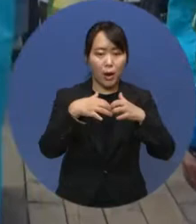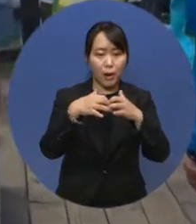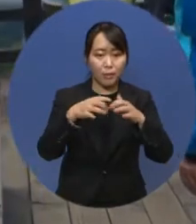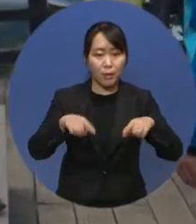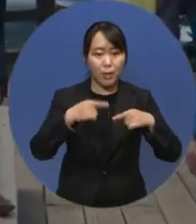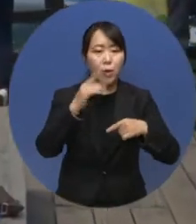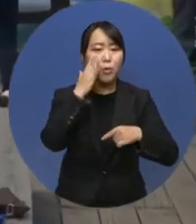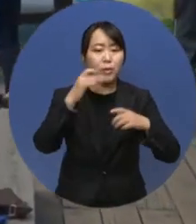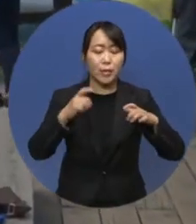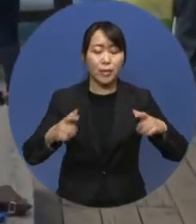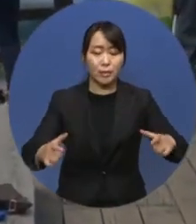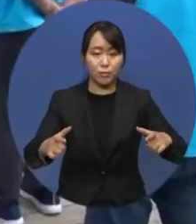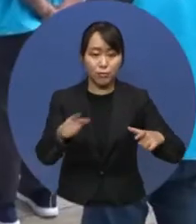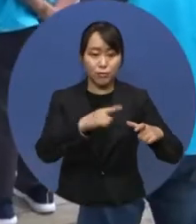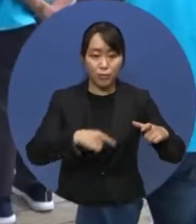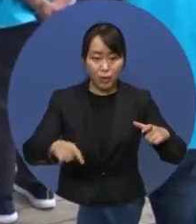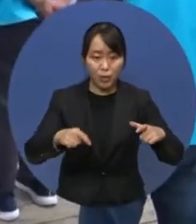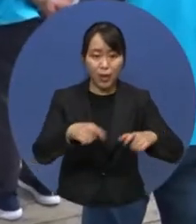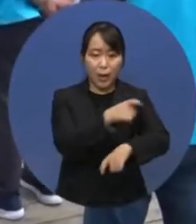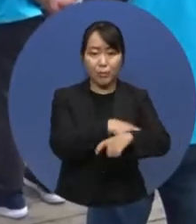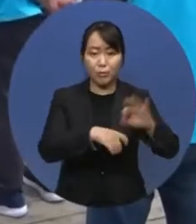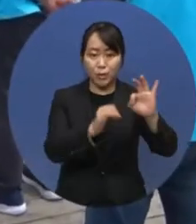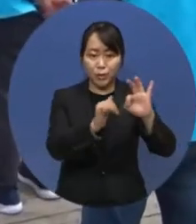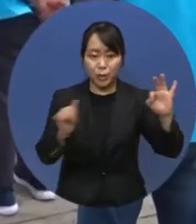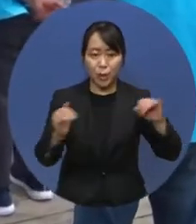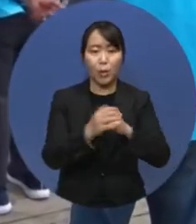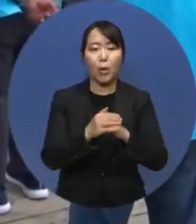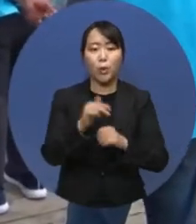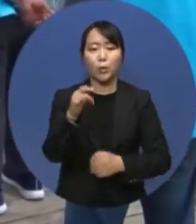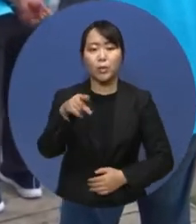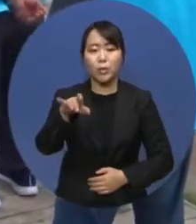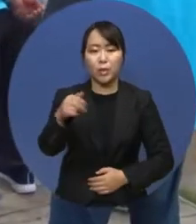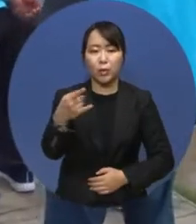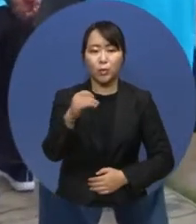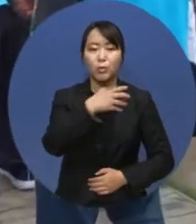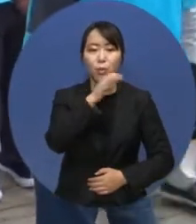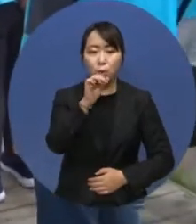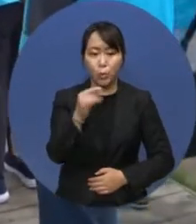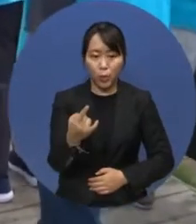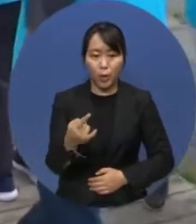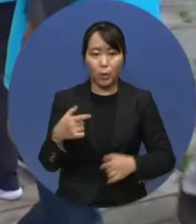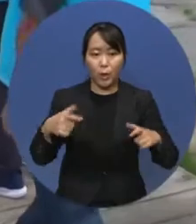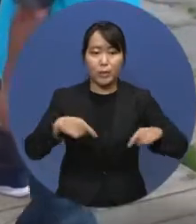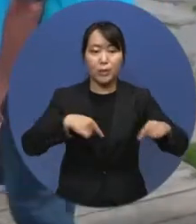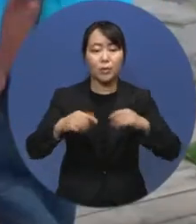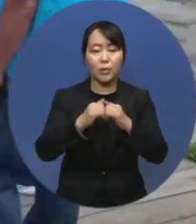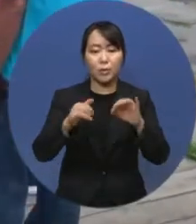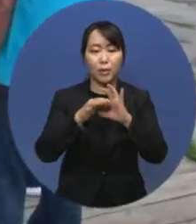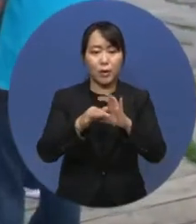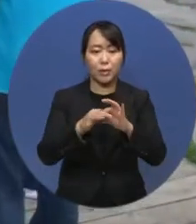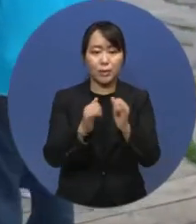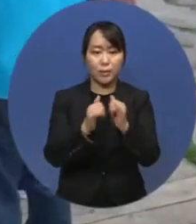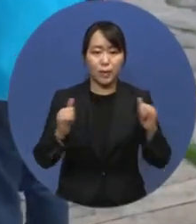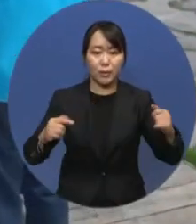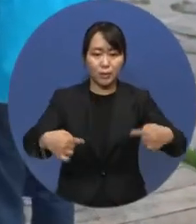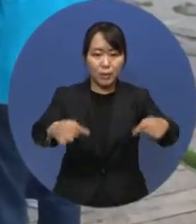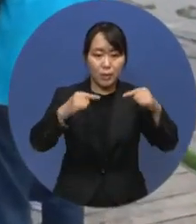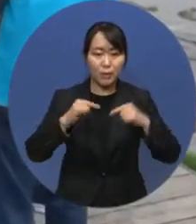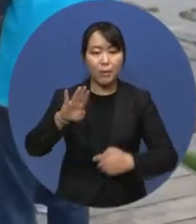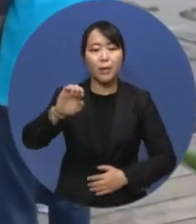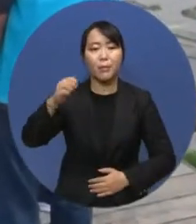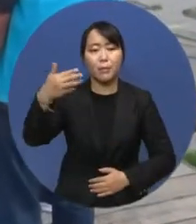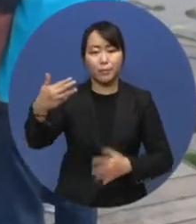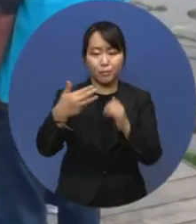지구회가 초대한 간부진 10명과 효창동 노인회, 용산구관 내 지도자급 인사 등 모두